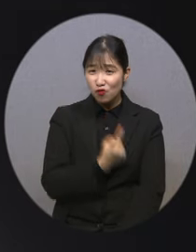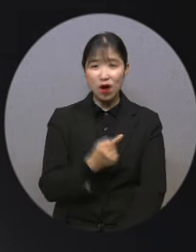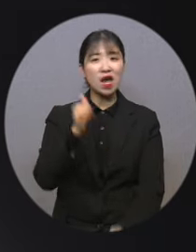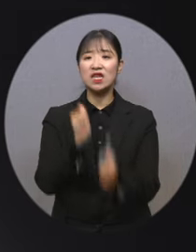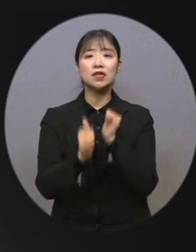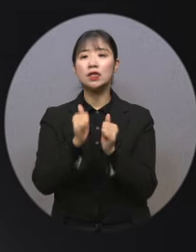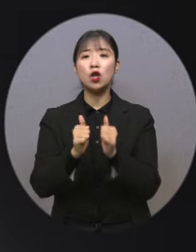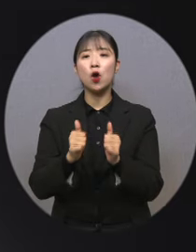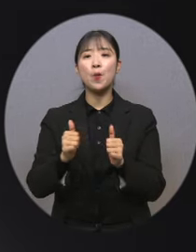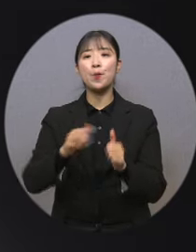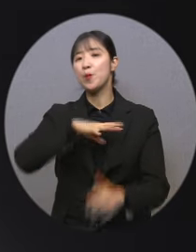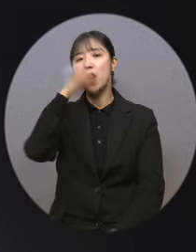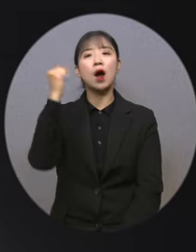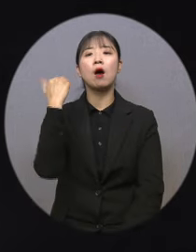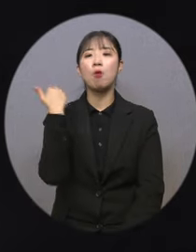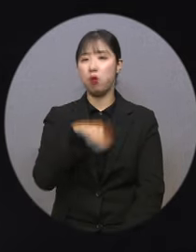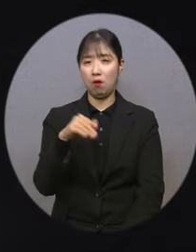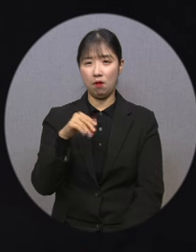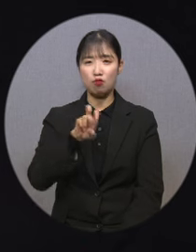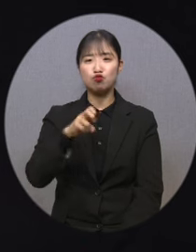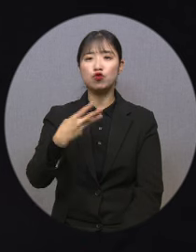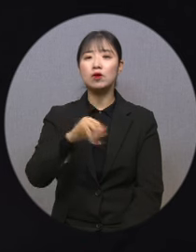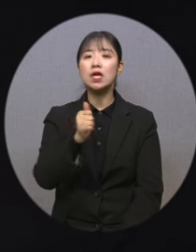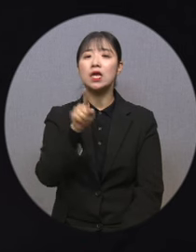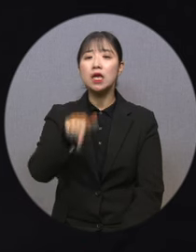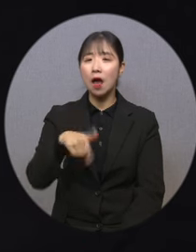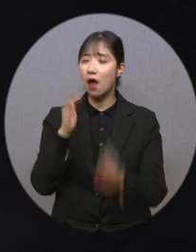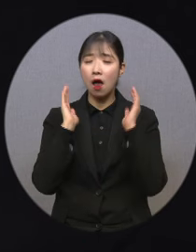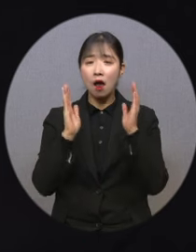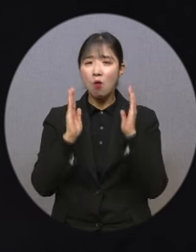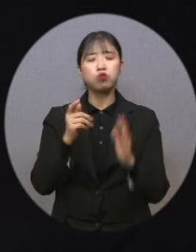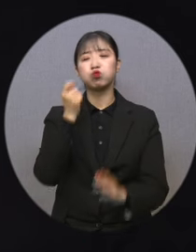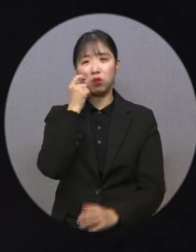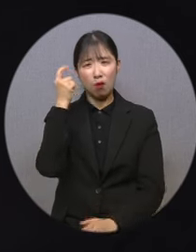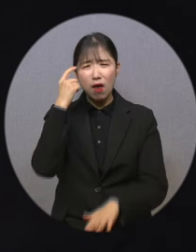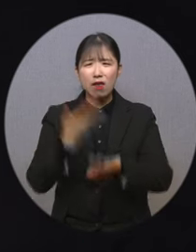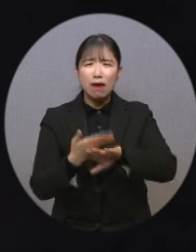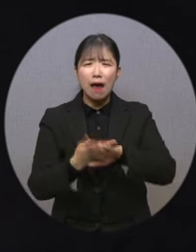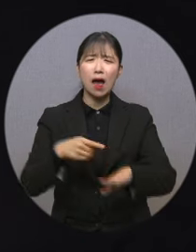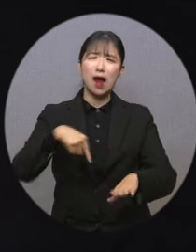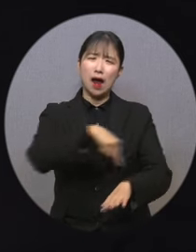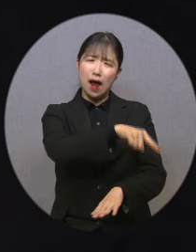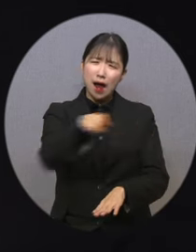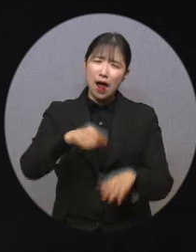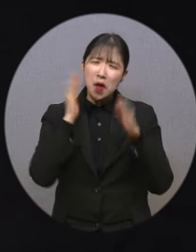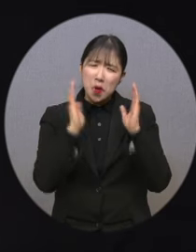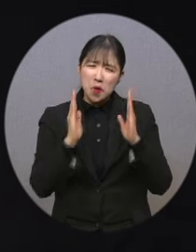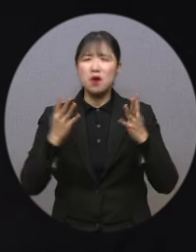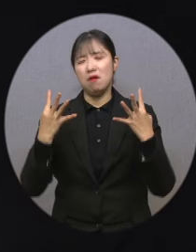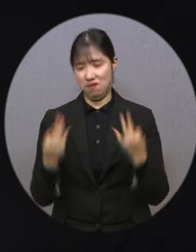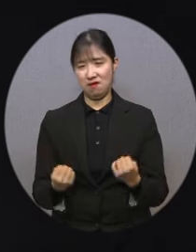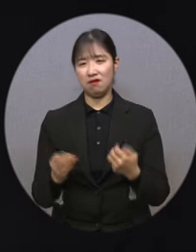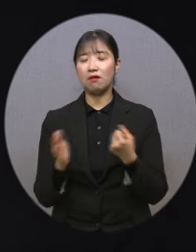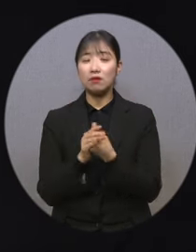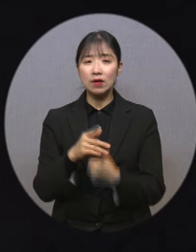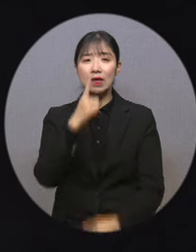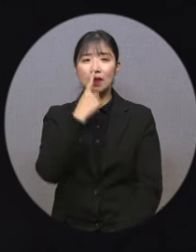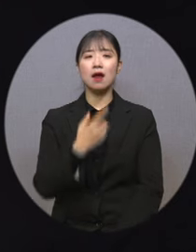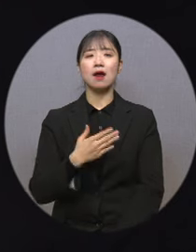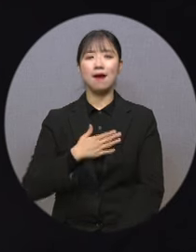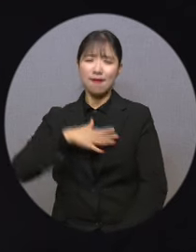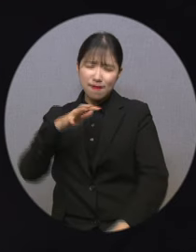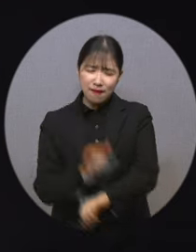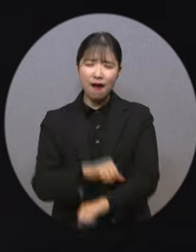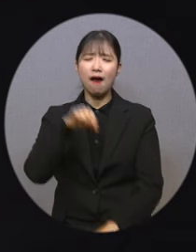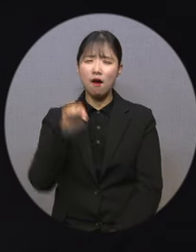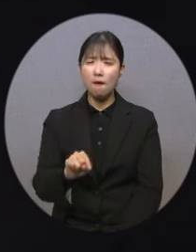물리학을 공부할 수가 없어요 왜 뭐 다른 과목을 다 해야 되니까 그래서 자기 잘하는 거 한 과목만